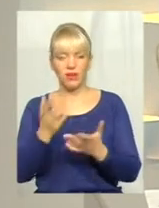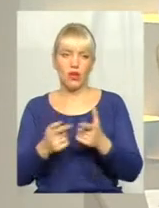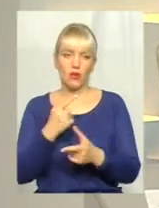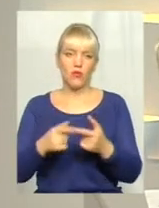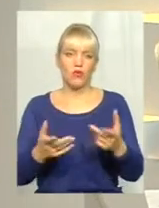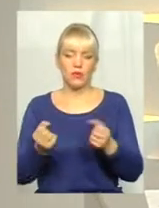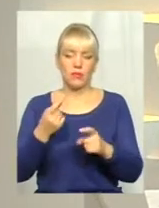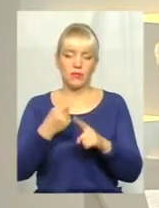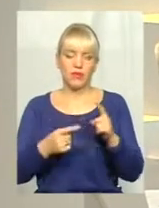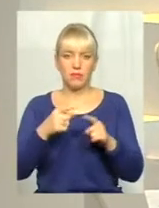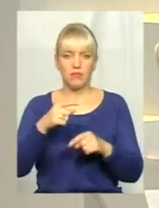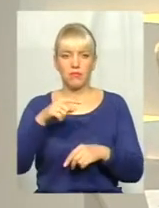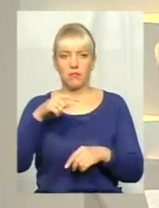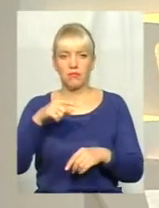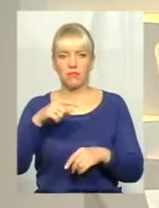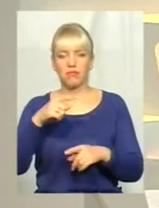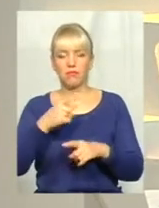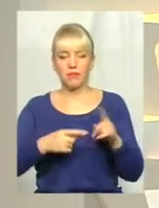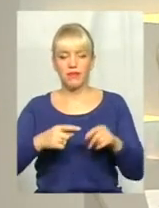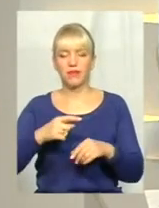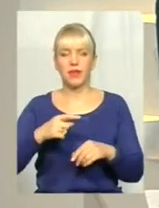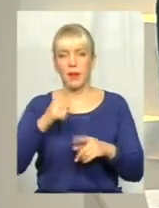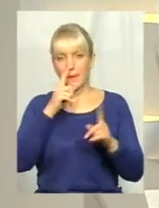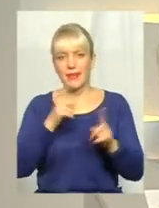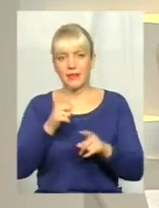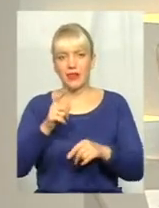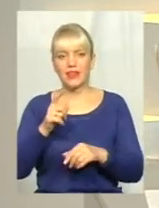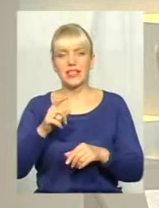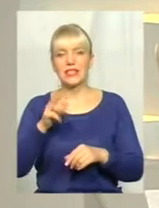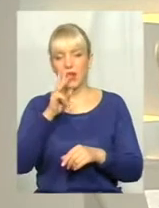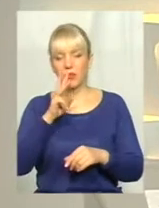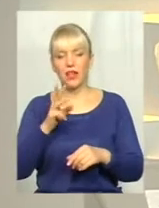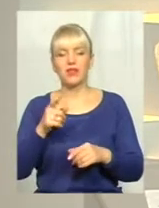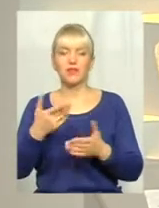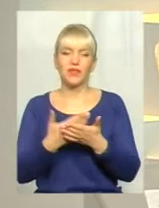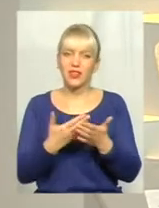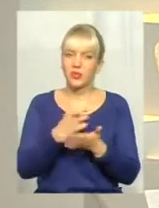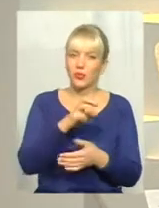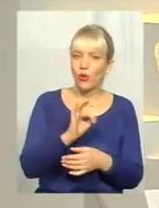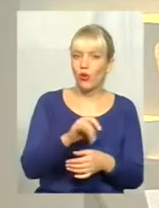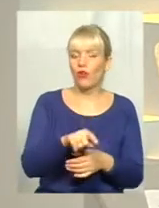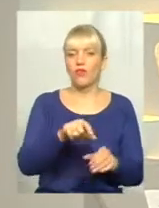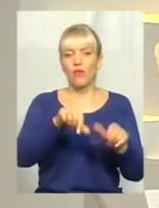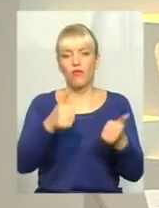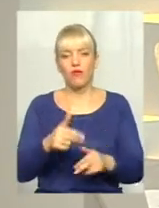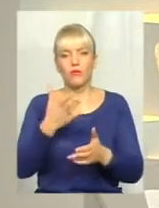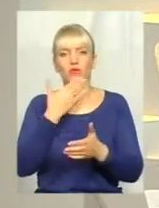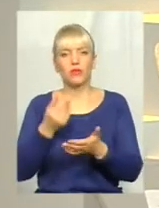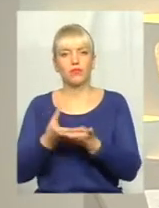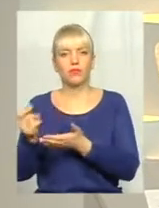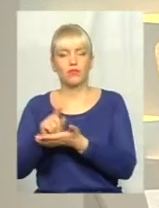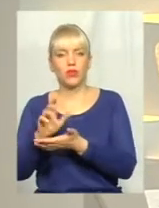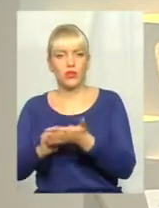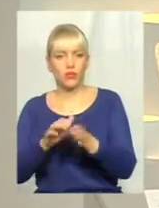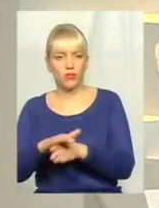пів мінімальної зарплати, вона начебто оформлена, але за неї не сплачується там певна сума. Або ж взагалі працює нелегально,